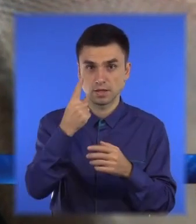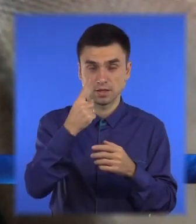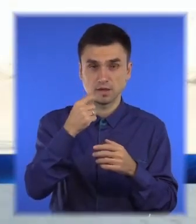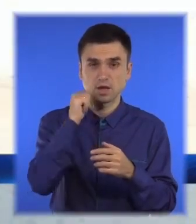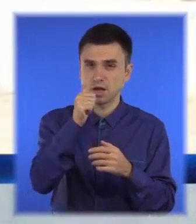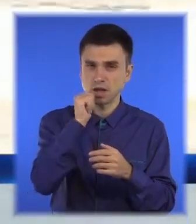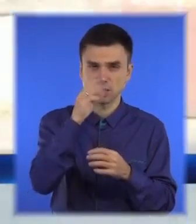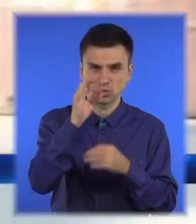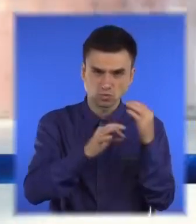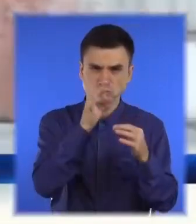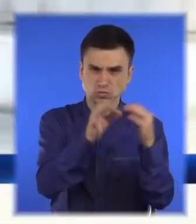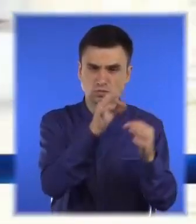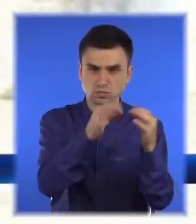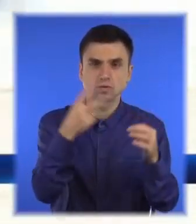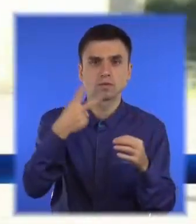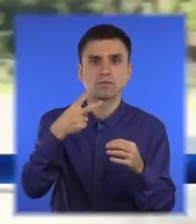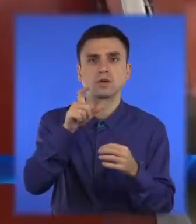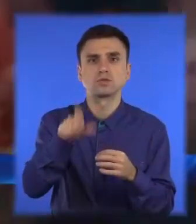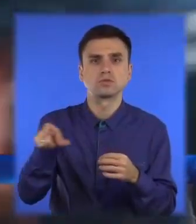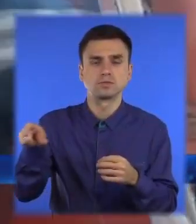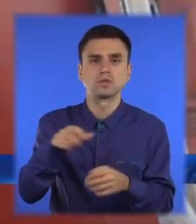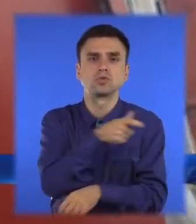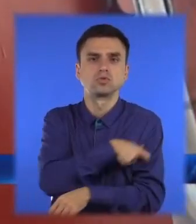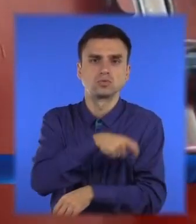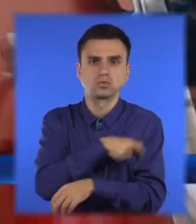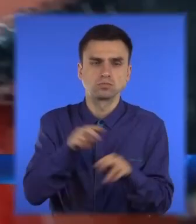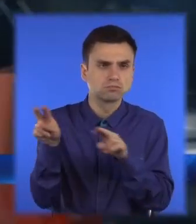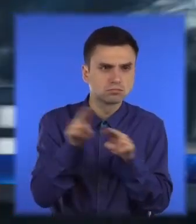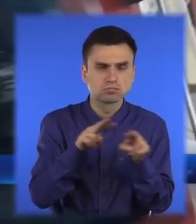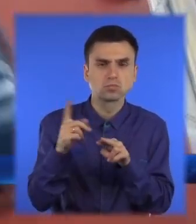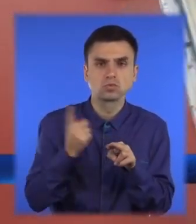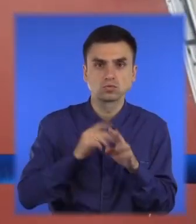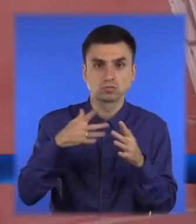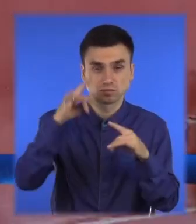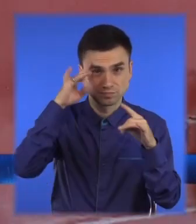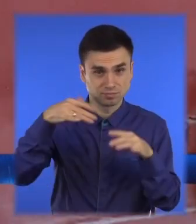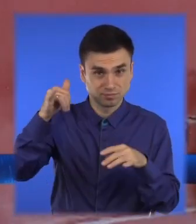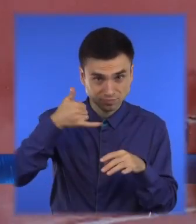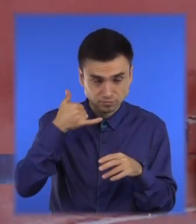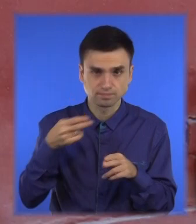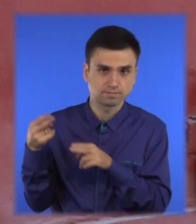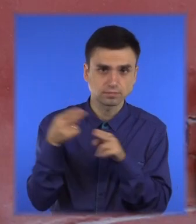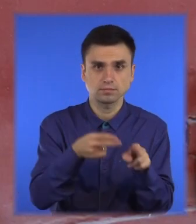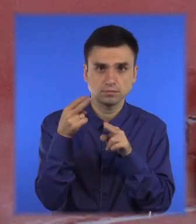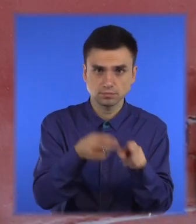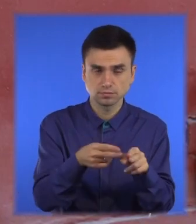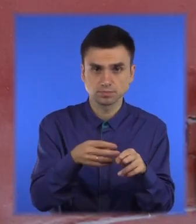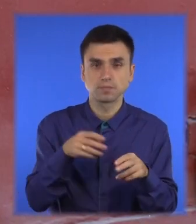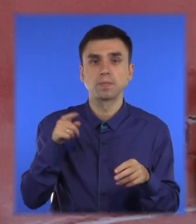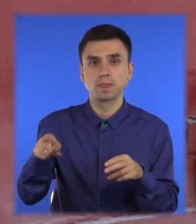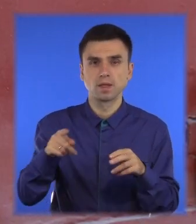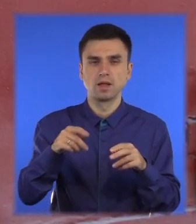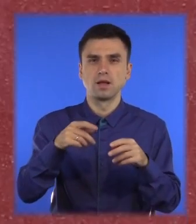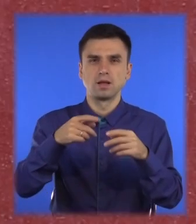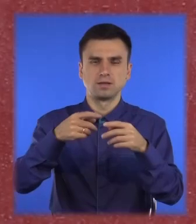оперативно прийти на допомогу за першим викликом. Окрім гасіння пожеж на території підприємства, вогнеборці часто допомагають